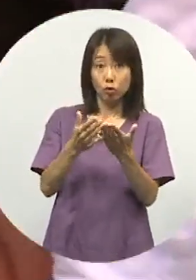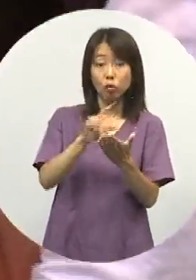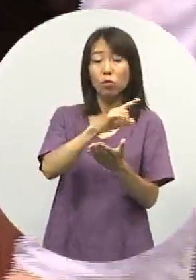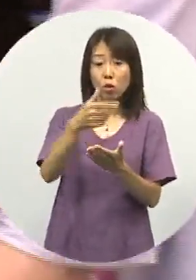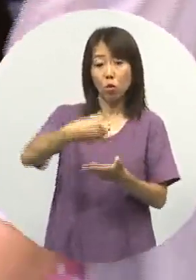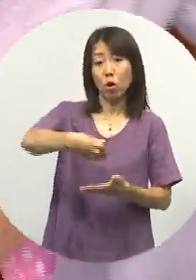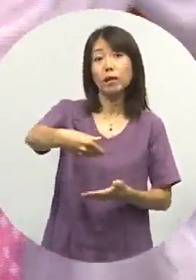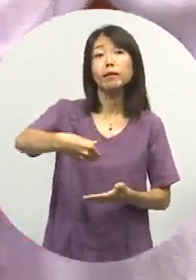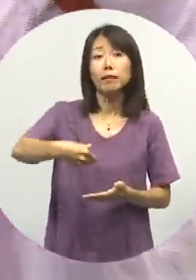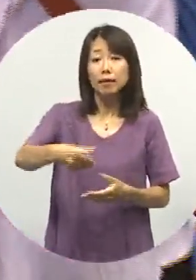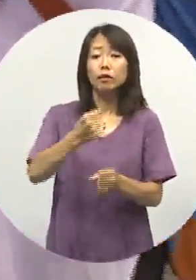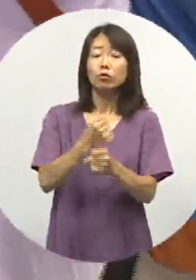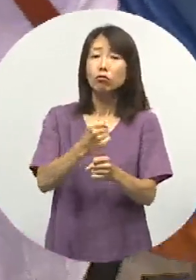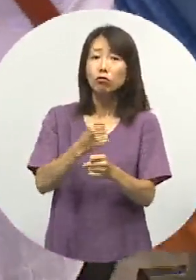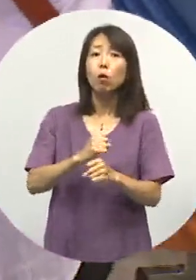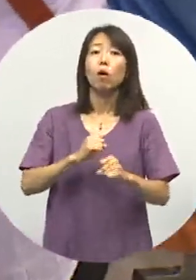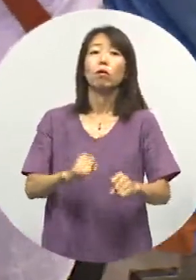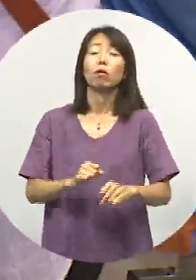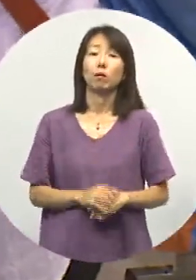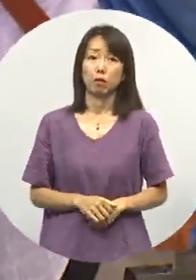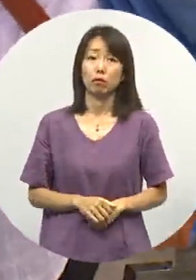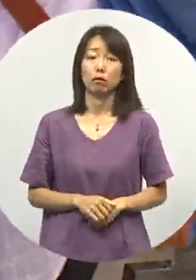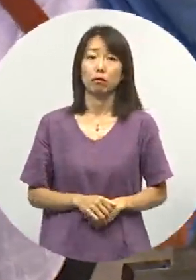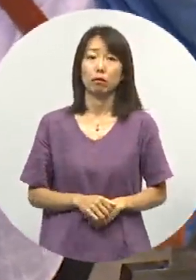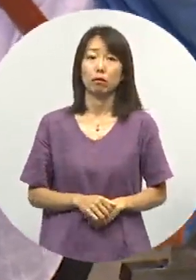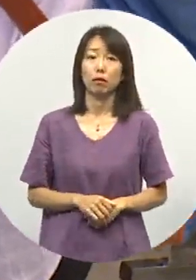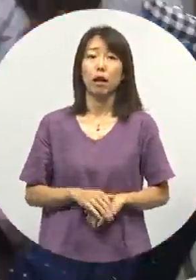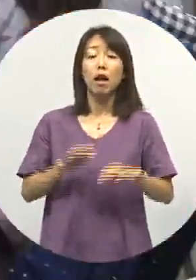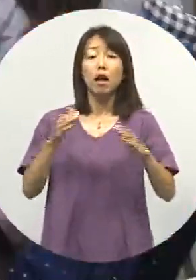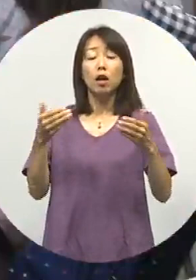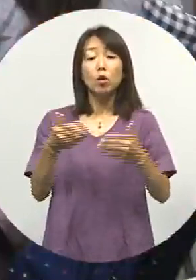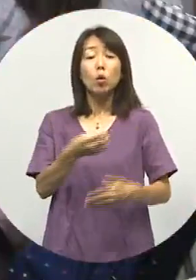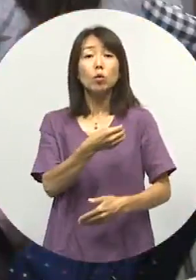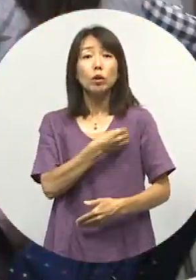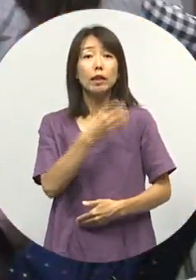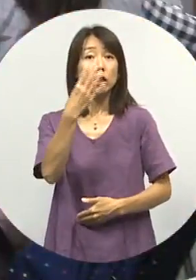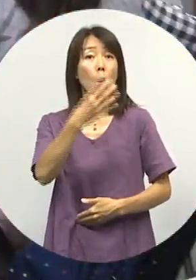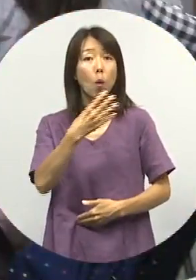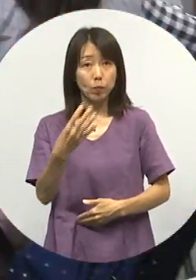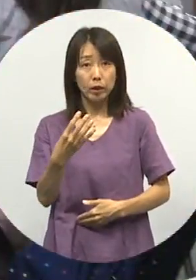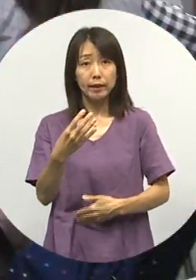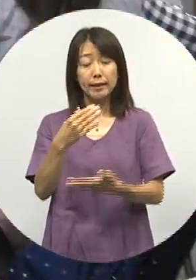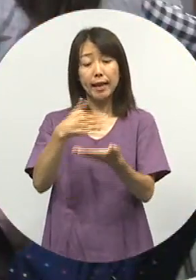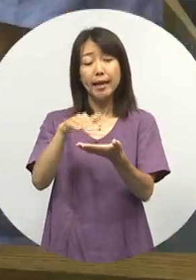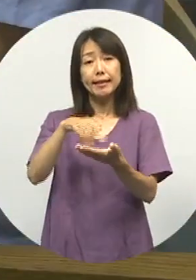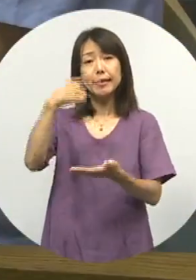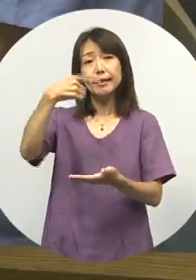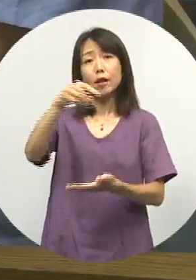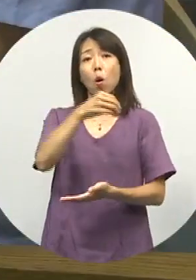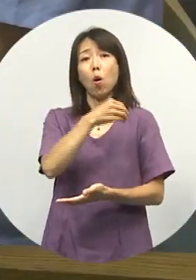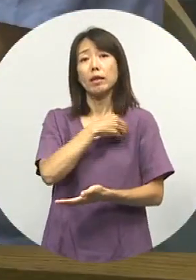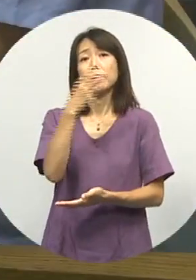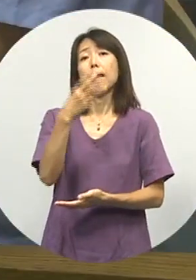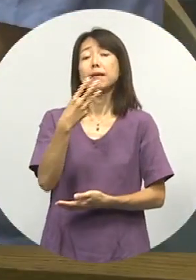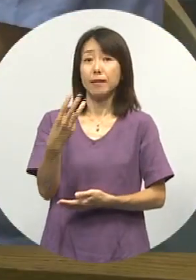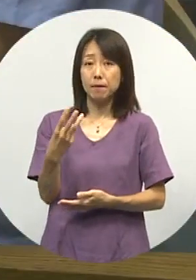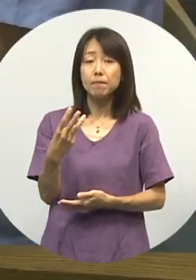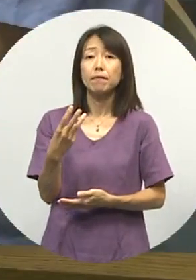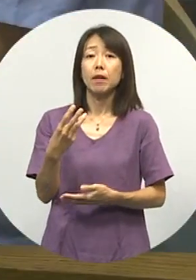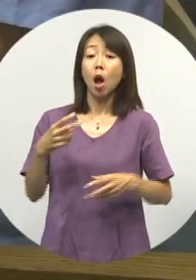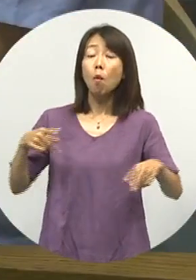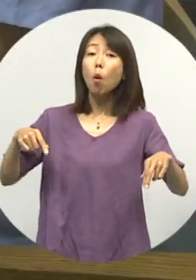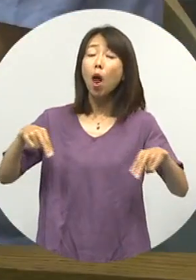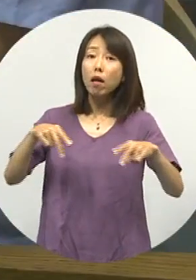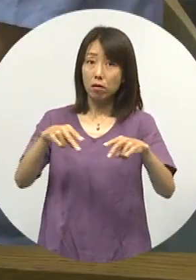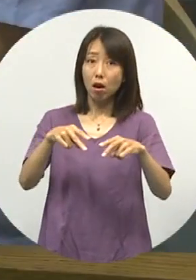。現在は、職員が4名、点字指導員が3名、あとボランティアが、延